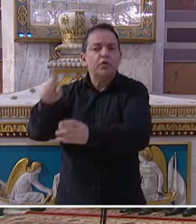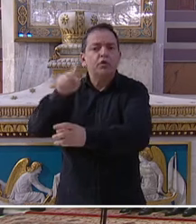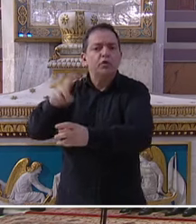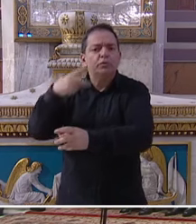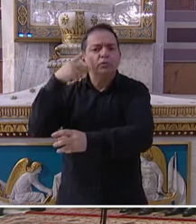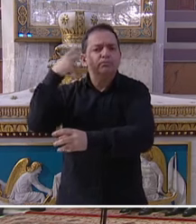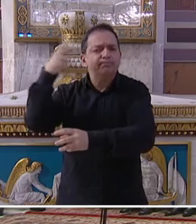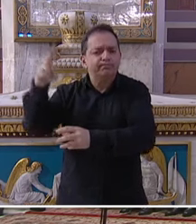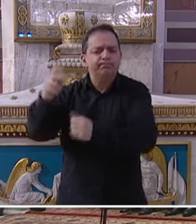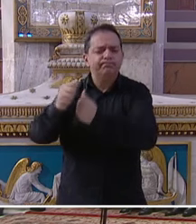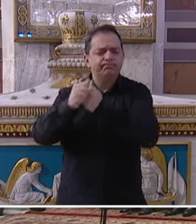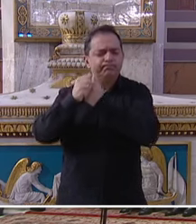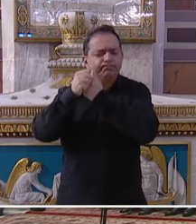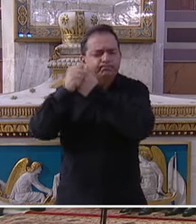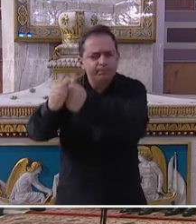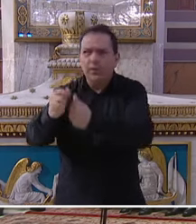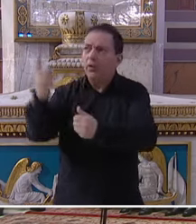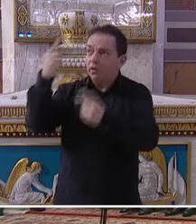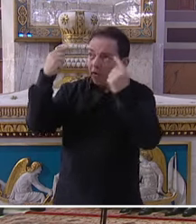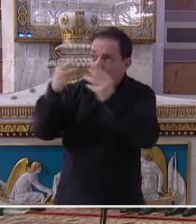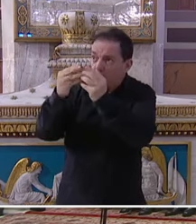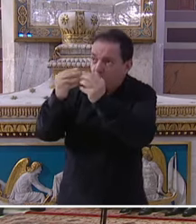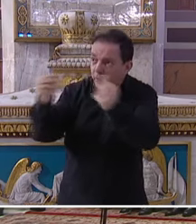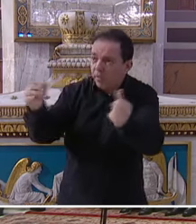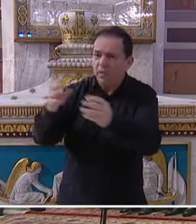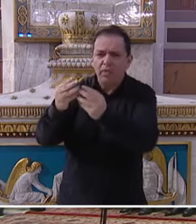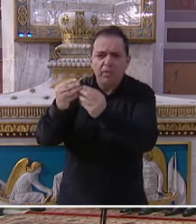ζωής και της αυθαρσίας του Θεού.